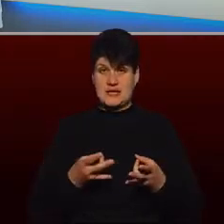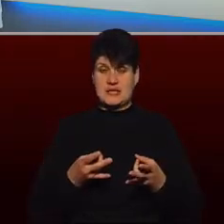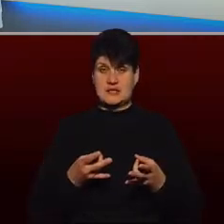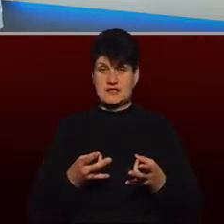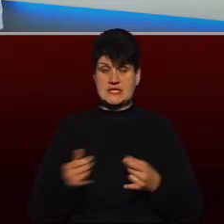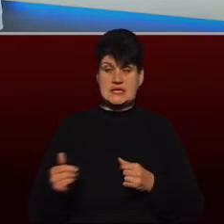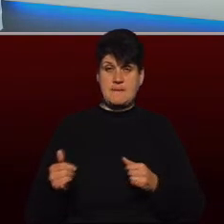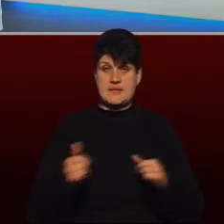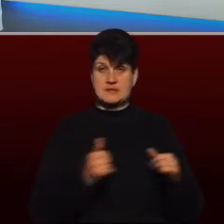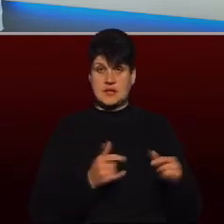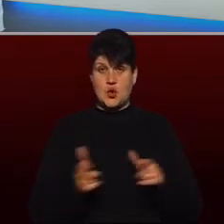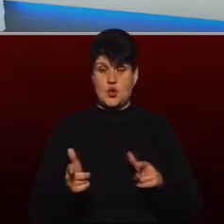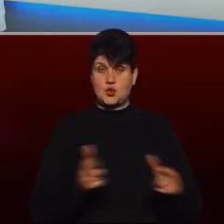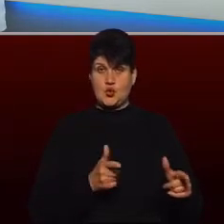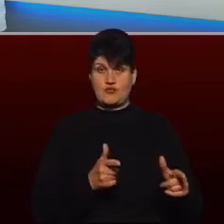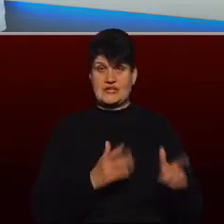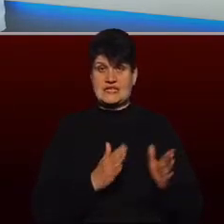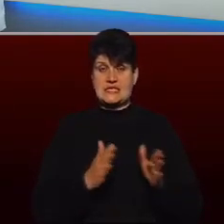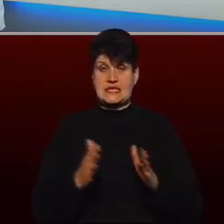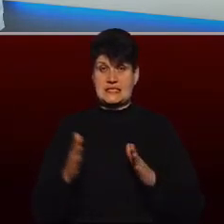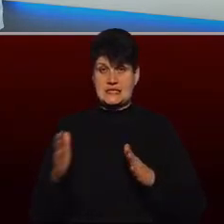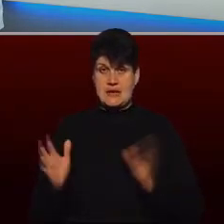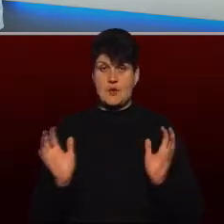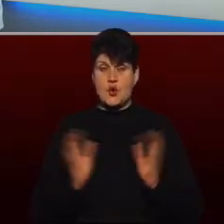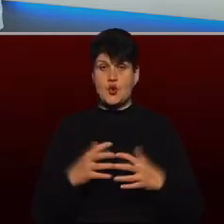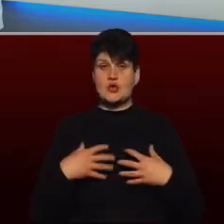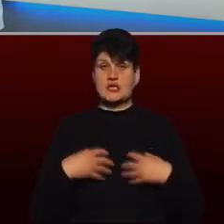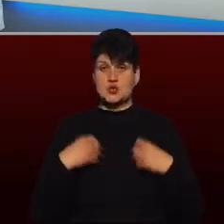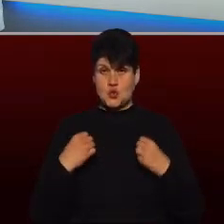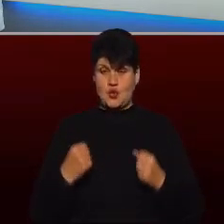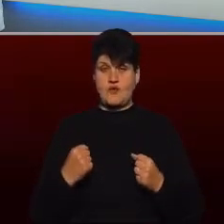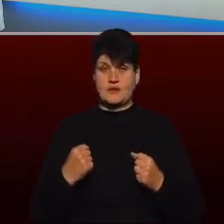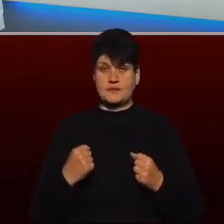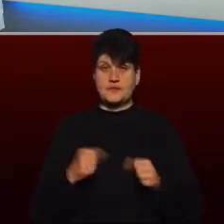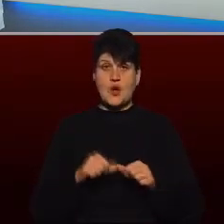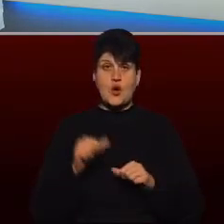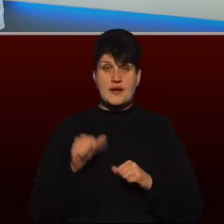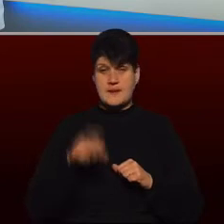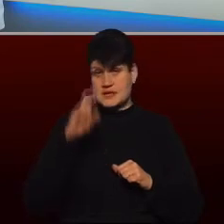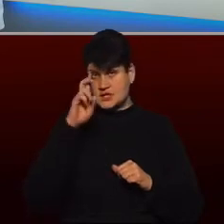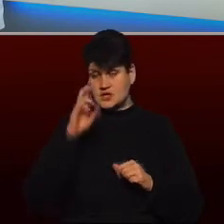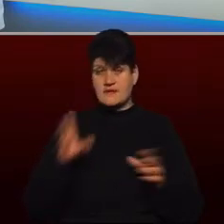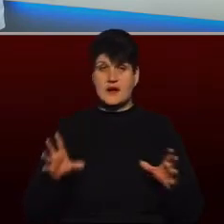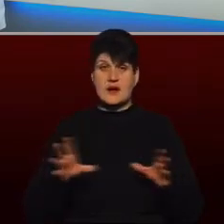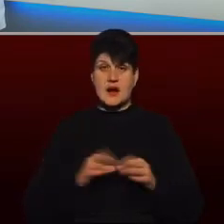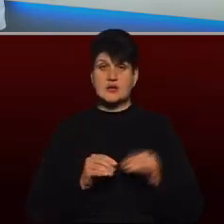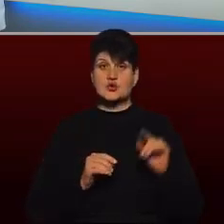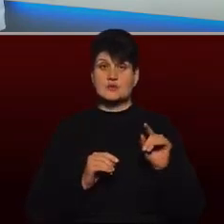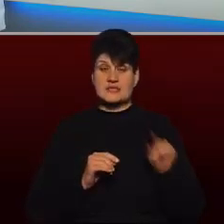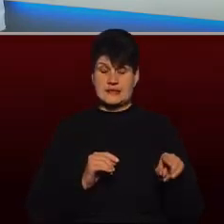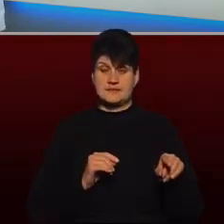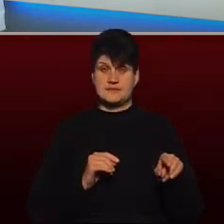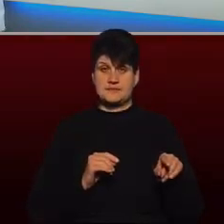забезпечення готовності систем охорони здоров'я окремих держав, разом з тим закликає